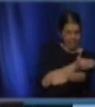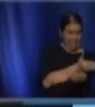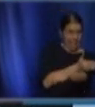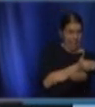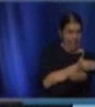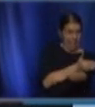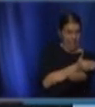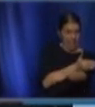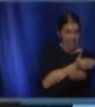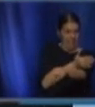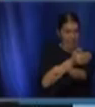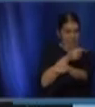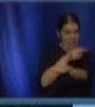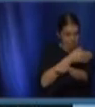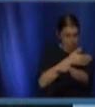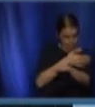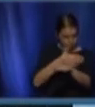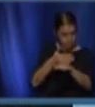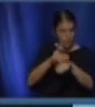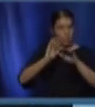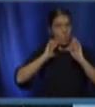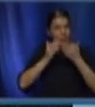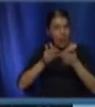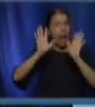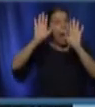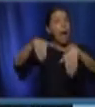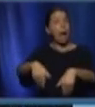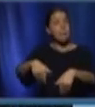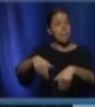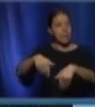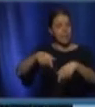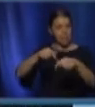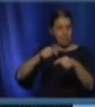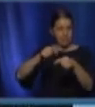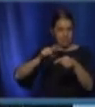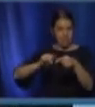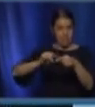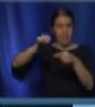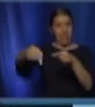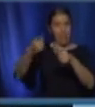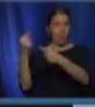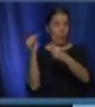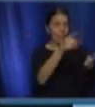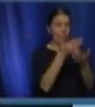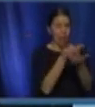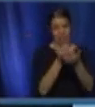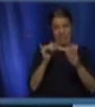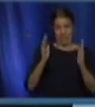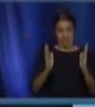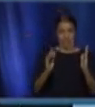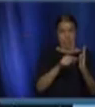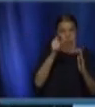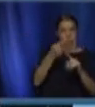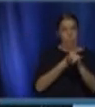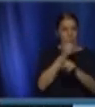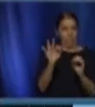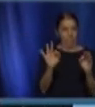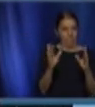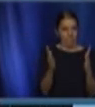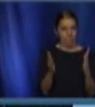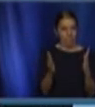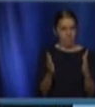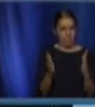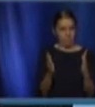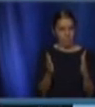d'un mois. Est-ce que c'est dans vos cartons, cette idée-là, qui nous est parvenue? Pas du tout? Non. Écoutez, on a déjà perdu beaucoup